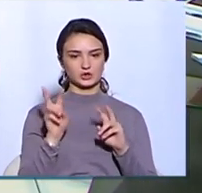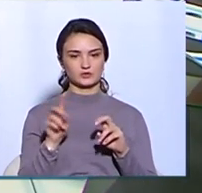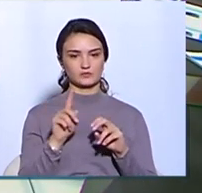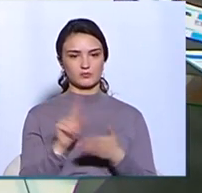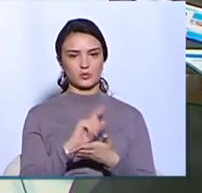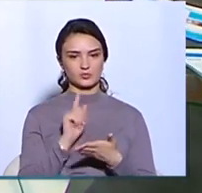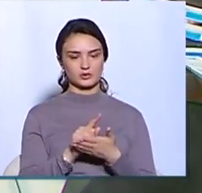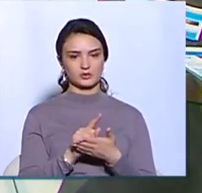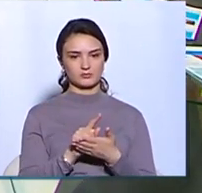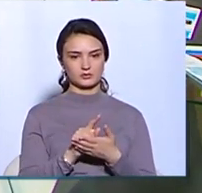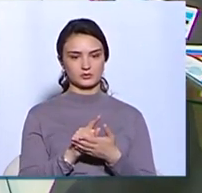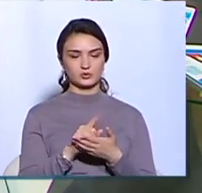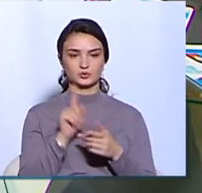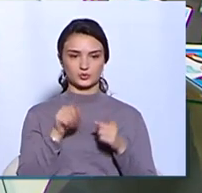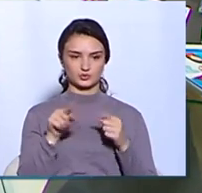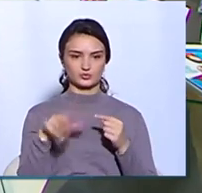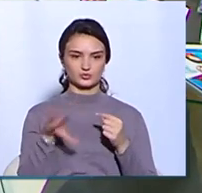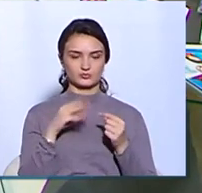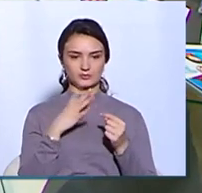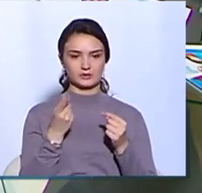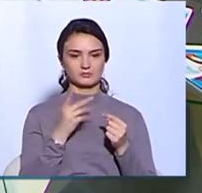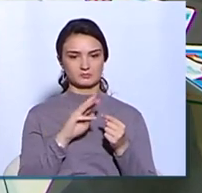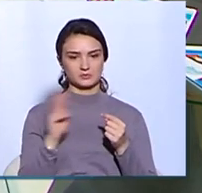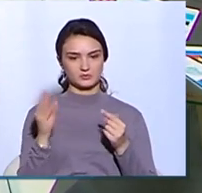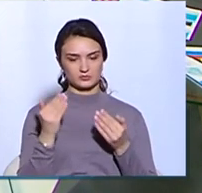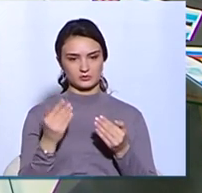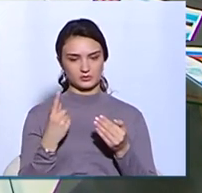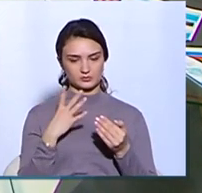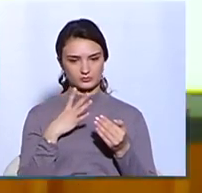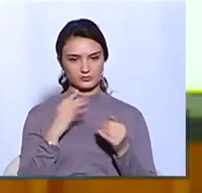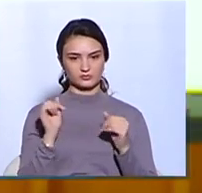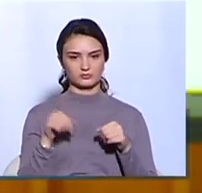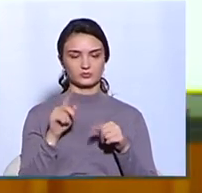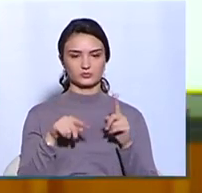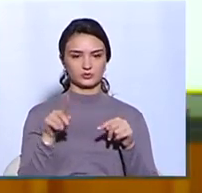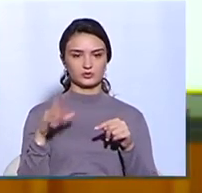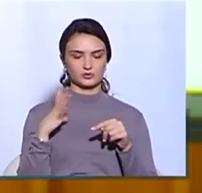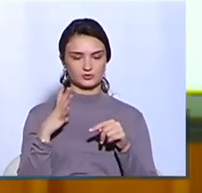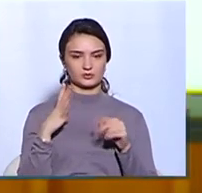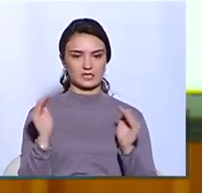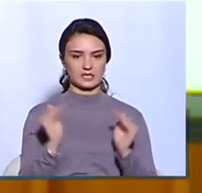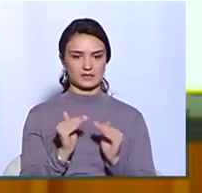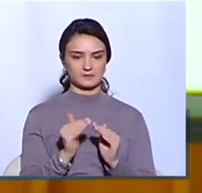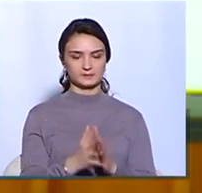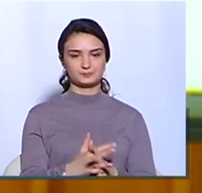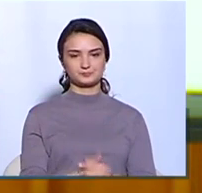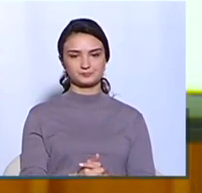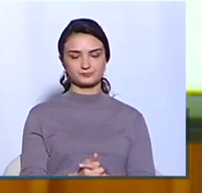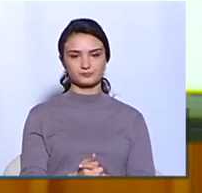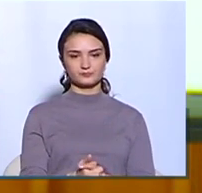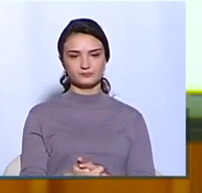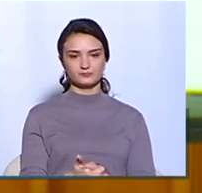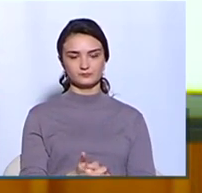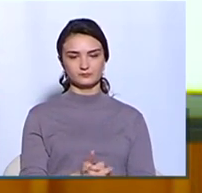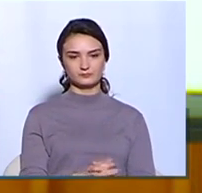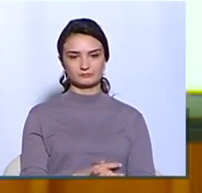აუცილებელია 2000 ზოგიერთ პოპულაციაში შეიძლება 1 მილიონს ერთი კონდეს და ზოგიერთში უფრო ნაკლები. ახლა